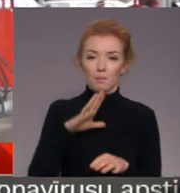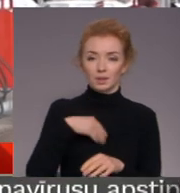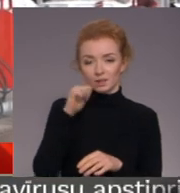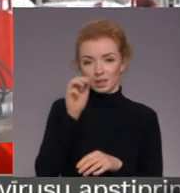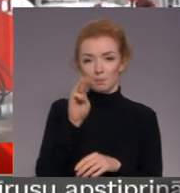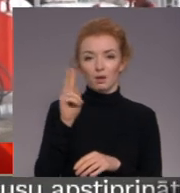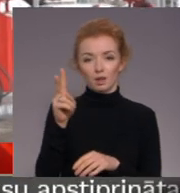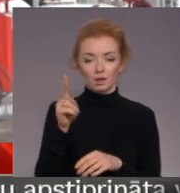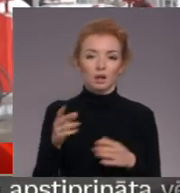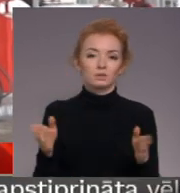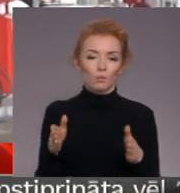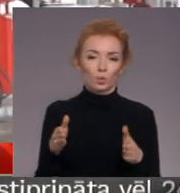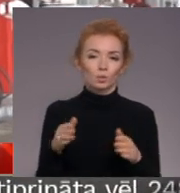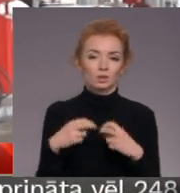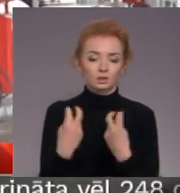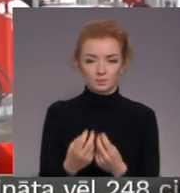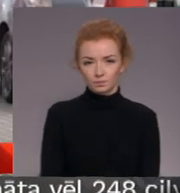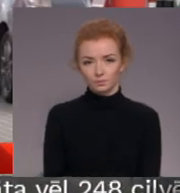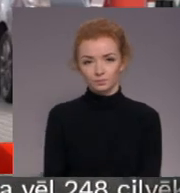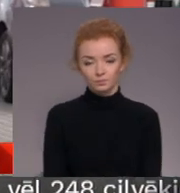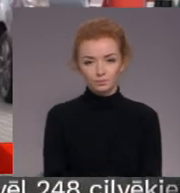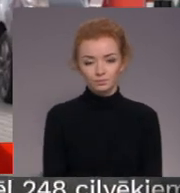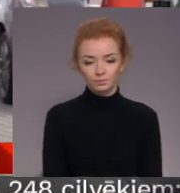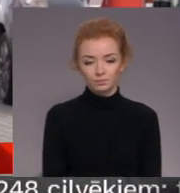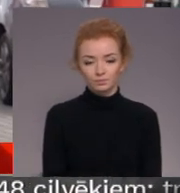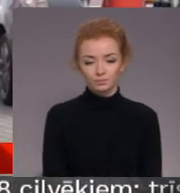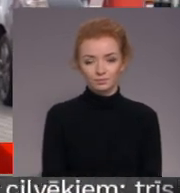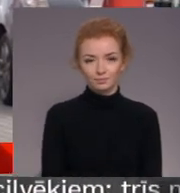ministru kabineta krīzes vadības padomes sēdes. Jānis Sproģis Cins, Elvis Puķēvits, TV Kurzemē.